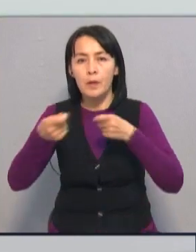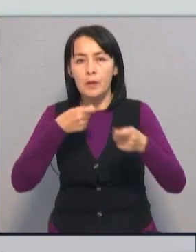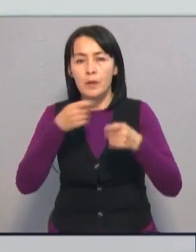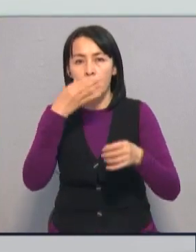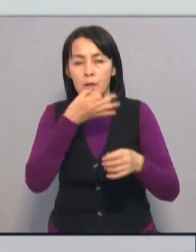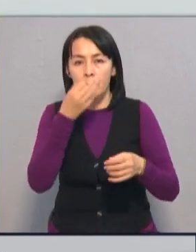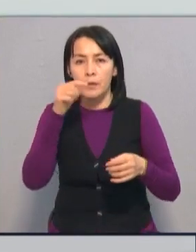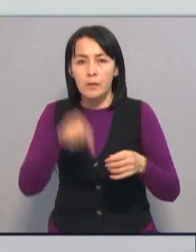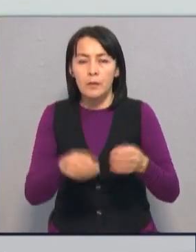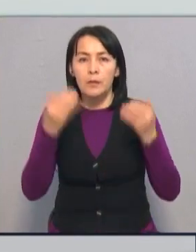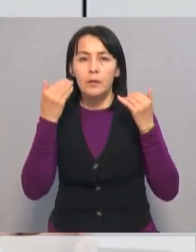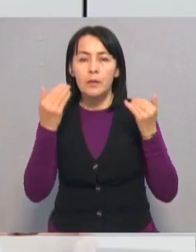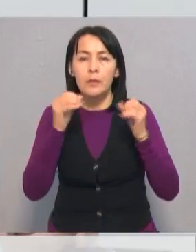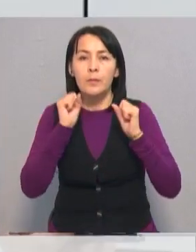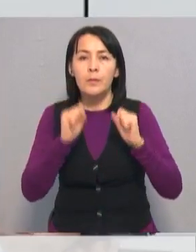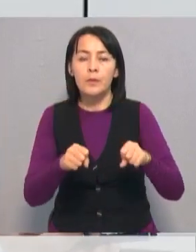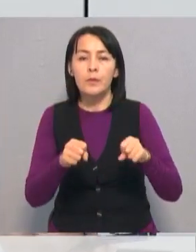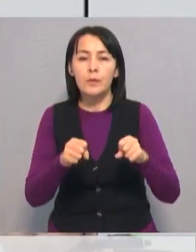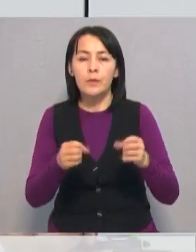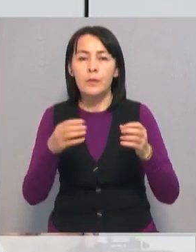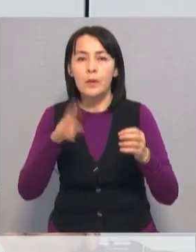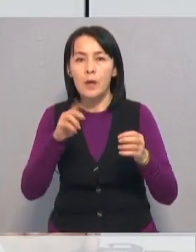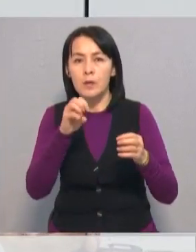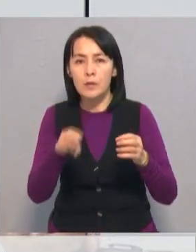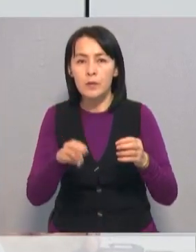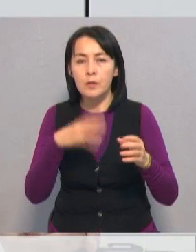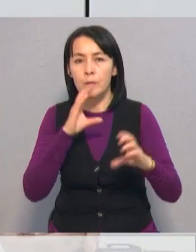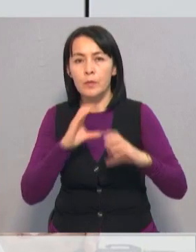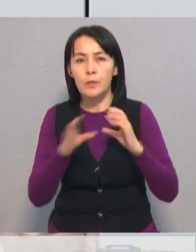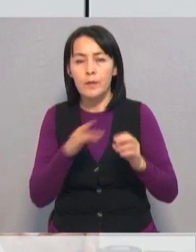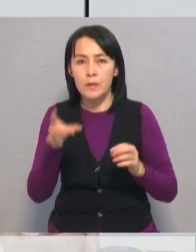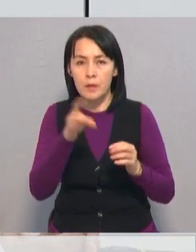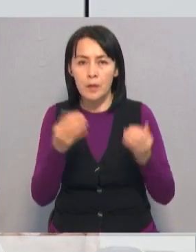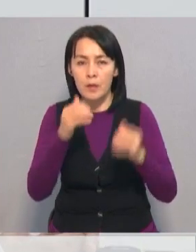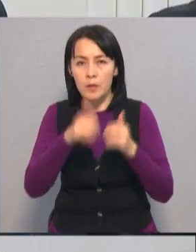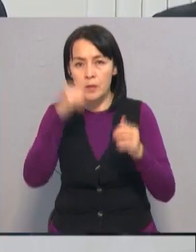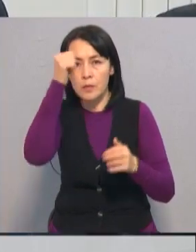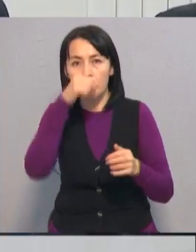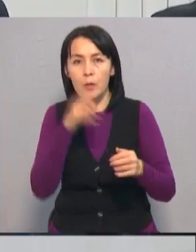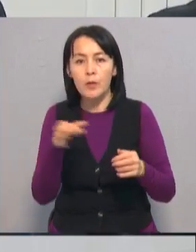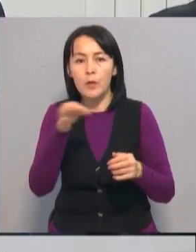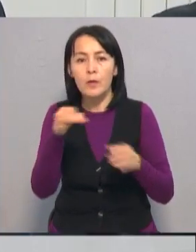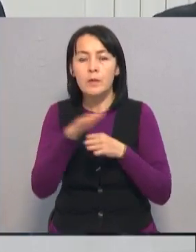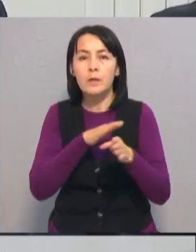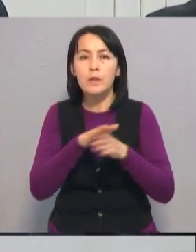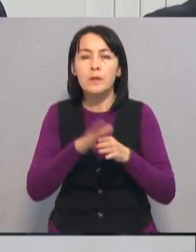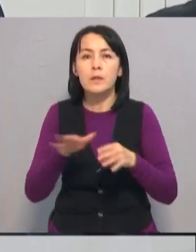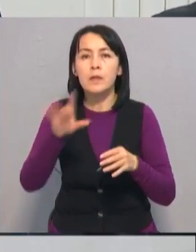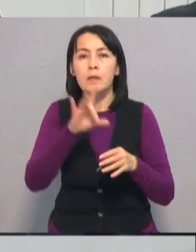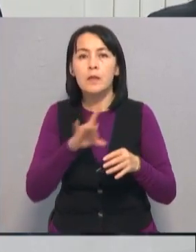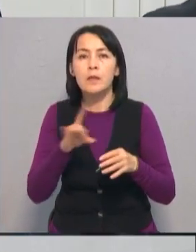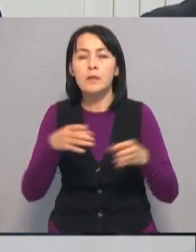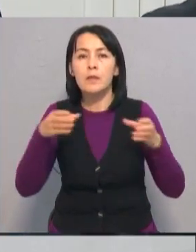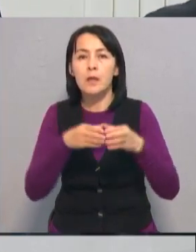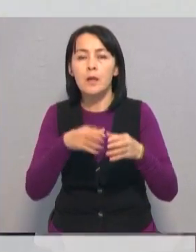ни отметил что подобные ситуации могут быть выявлены в казгор и тюлька баском районах ежегодно на территории области проводятся республиканские